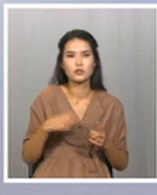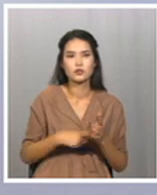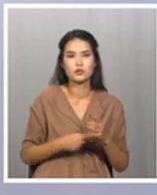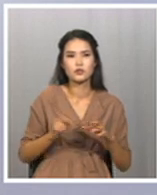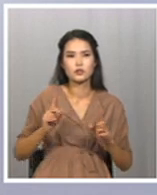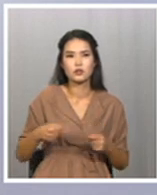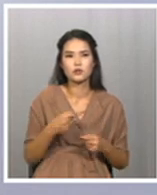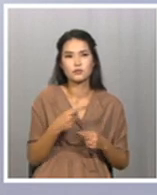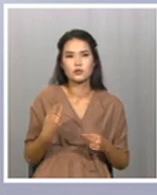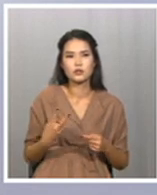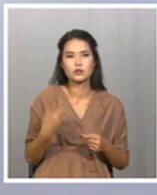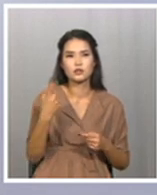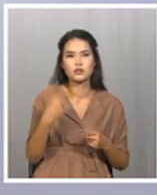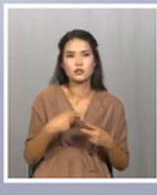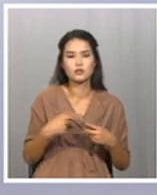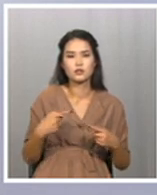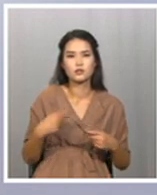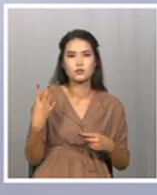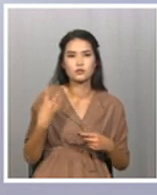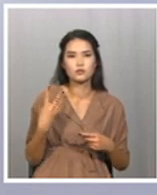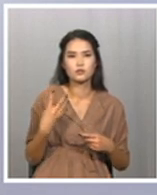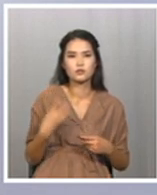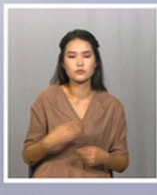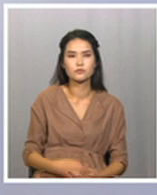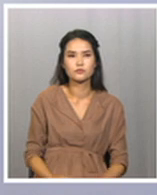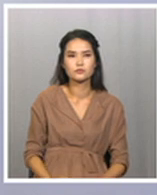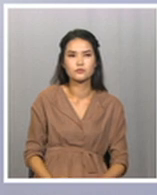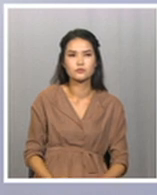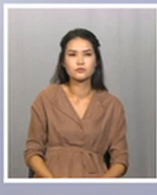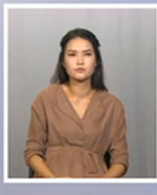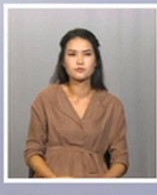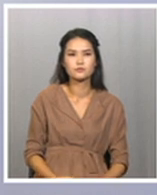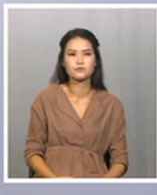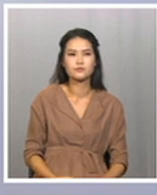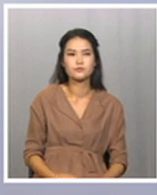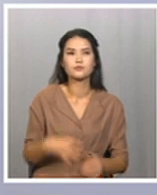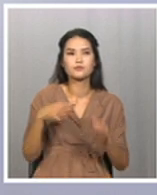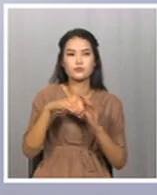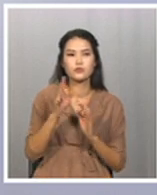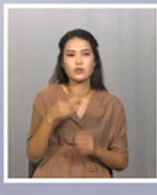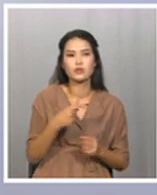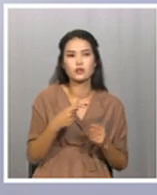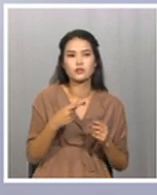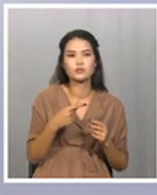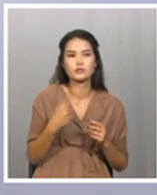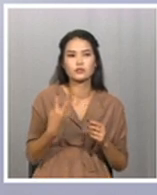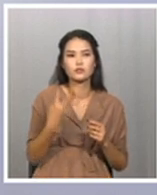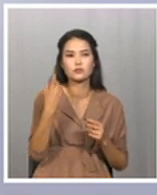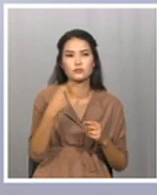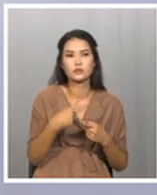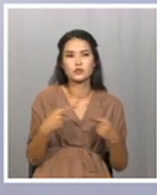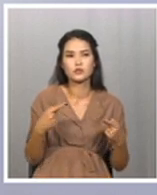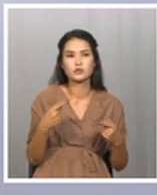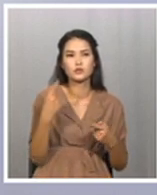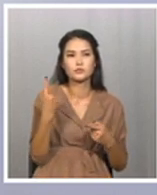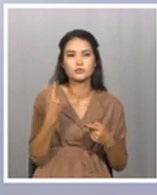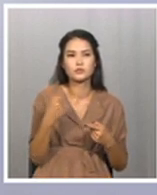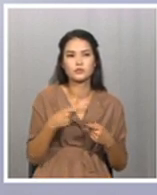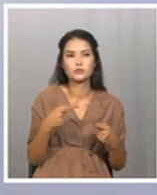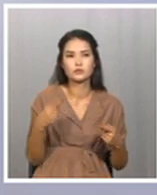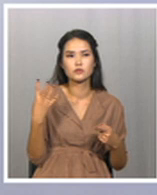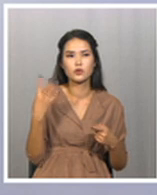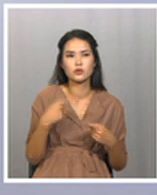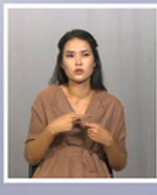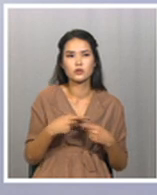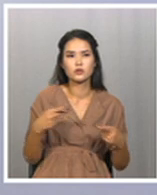2 көбейтілген минус 2-ден 1 азайтылған 4. Бұдан шығады, минус 2-ден 1-дің квадраты 4-ден 1, 2-ні минус